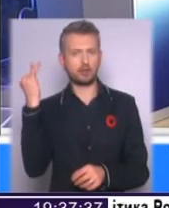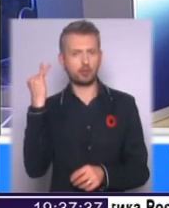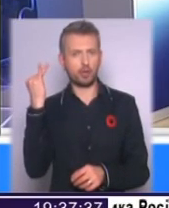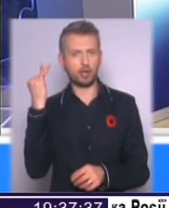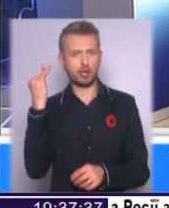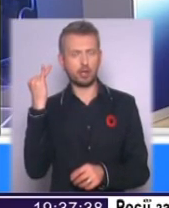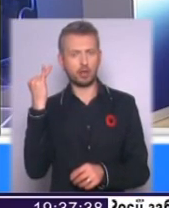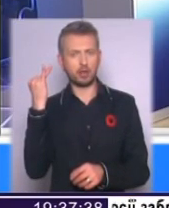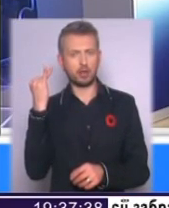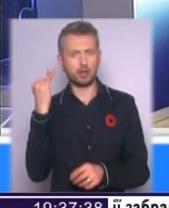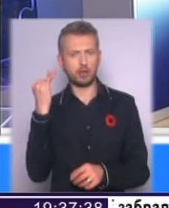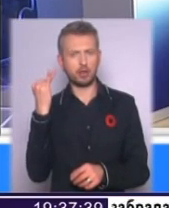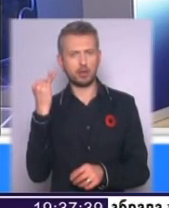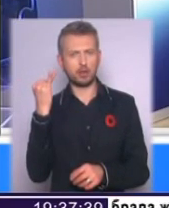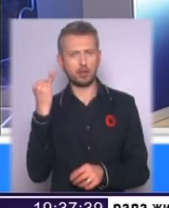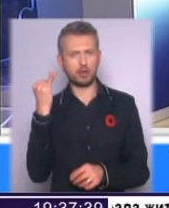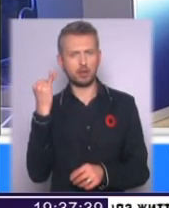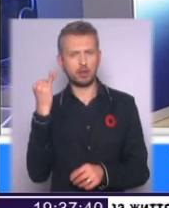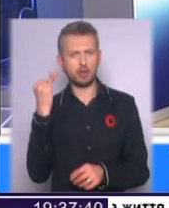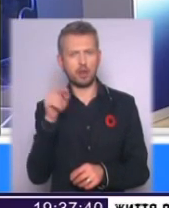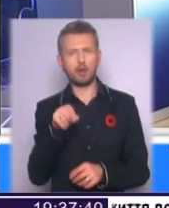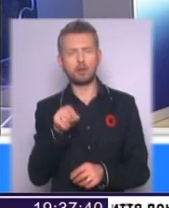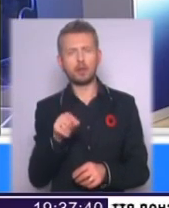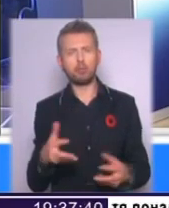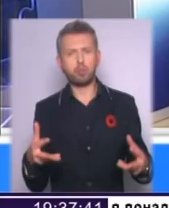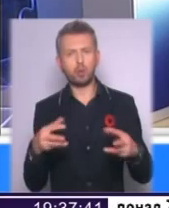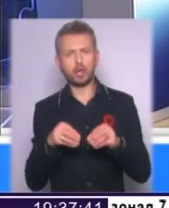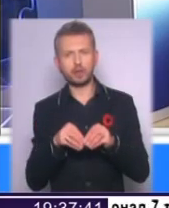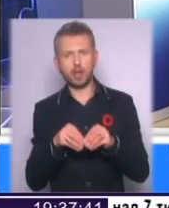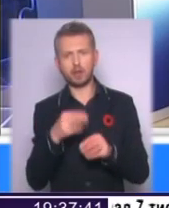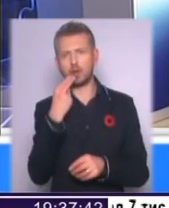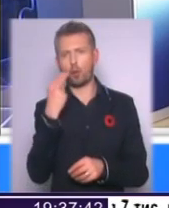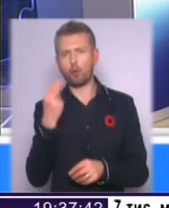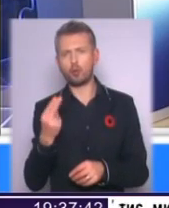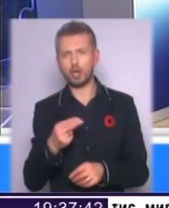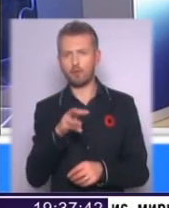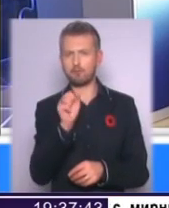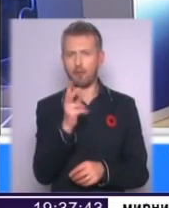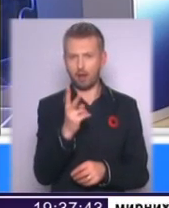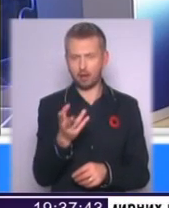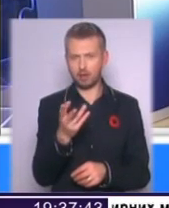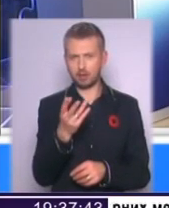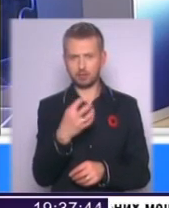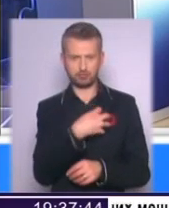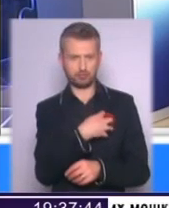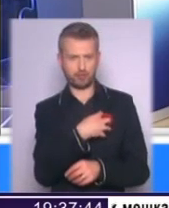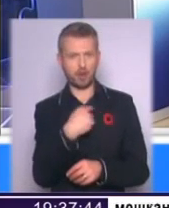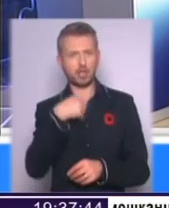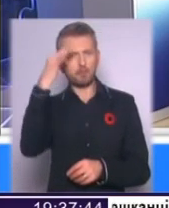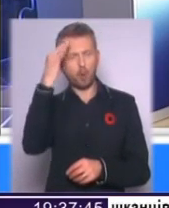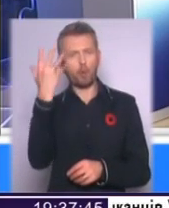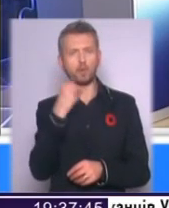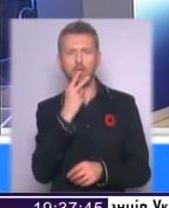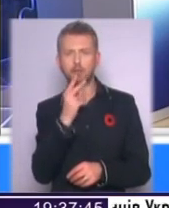мак, конопля, оце чорні поєднання кольорів. Як ви вважаєте, от я пригадую, коли дивлюся на